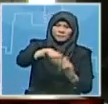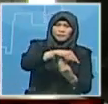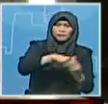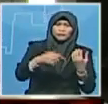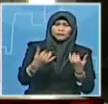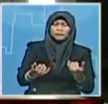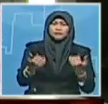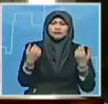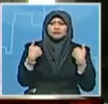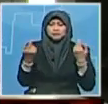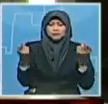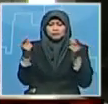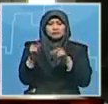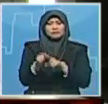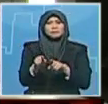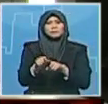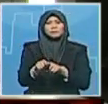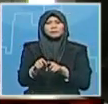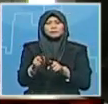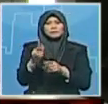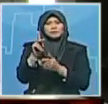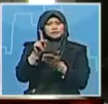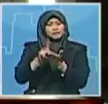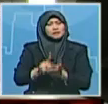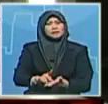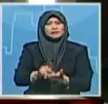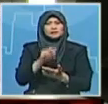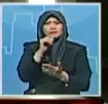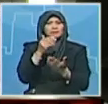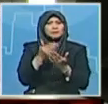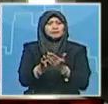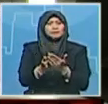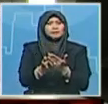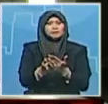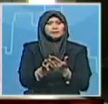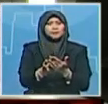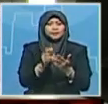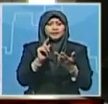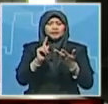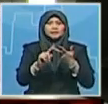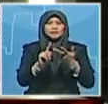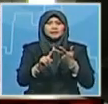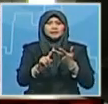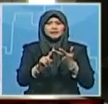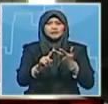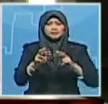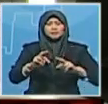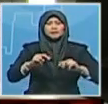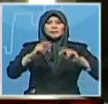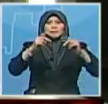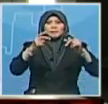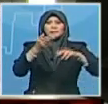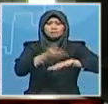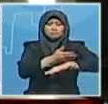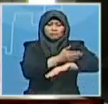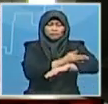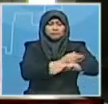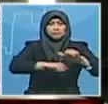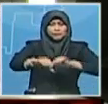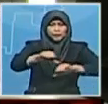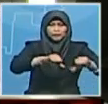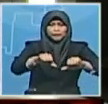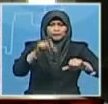banyak kesan-kesan yang tidak baik yang lain. Ketiga, kita nak pastikan peningkatan produktiviti. Di sini kita